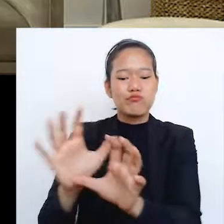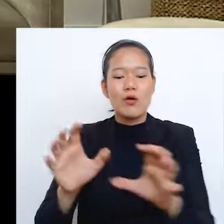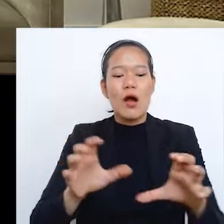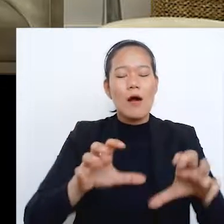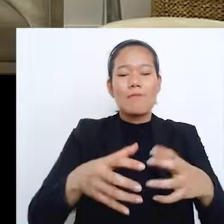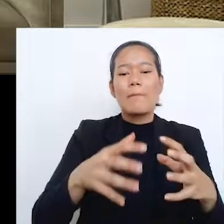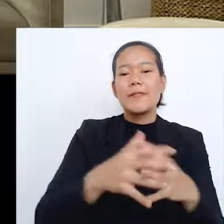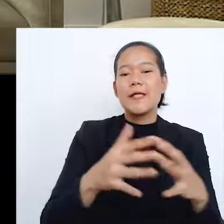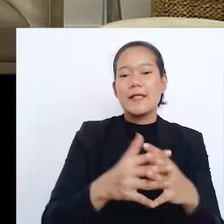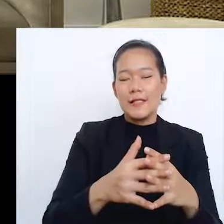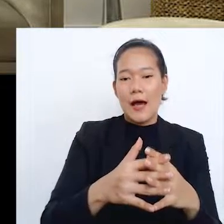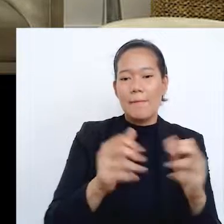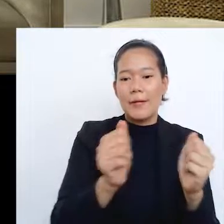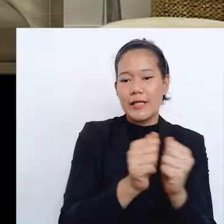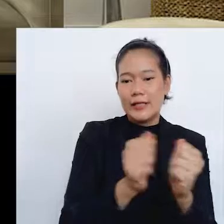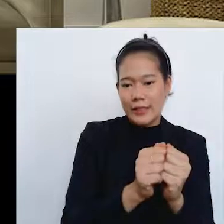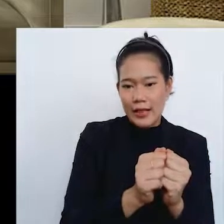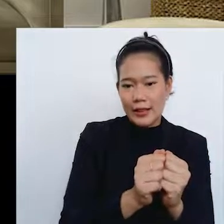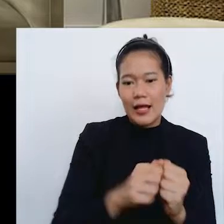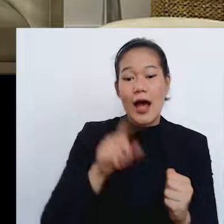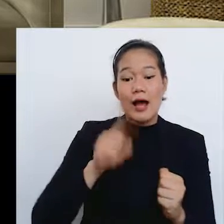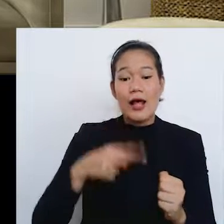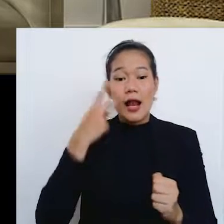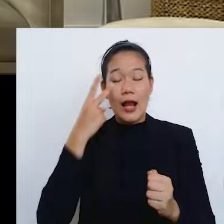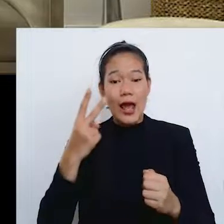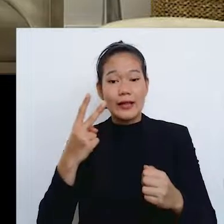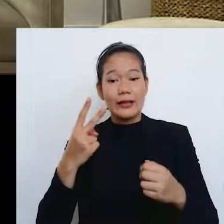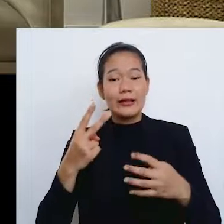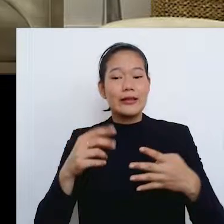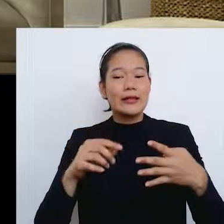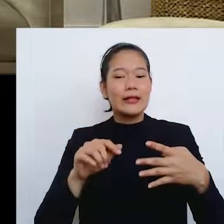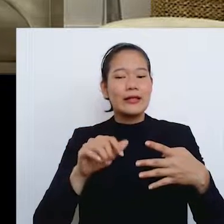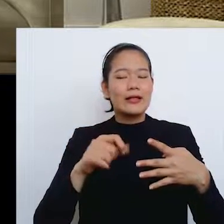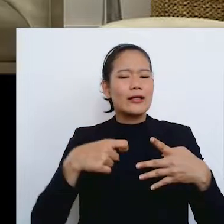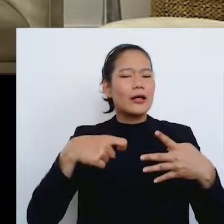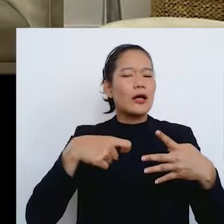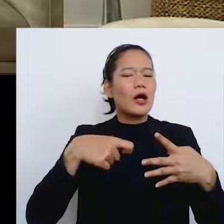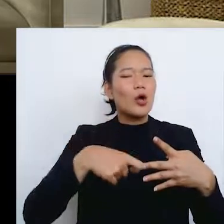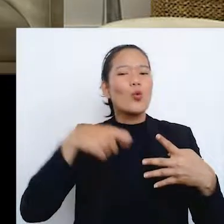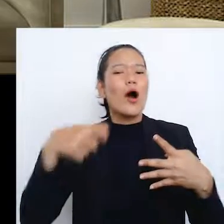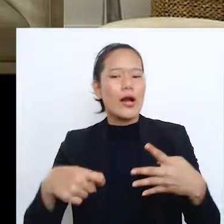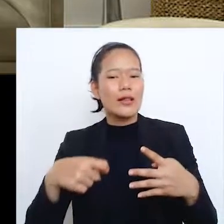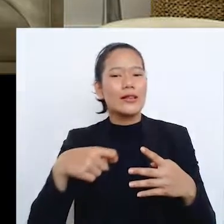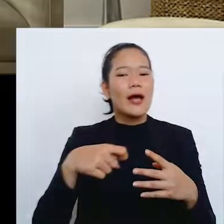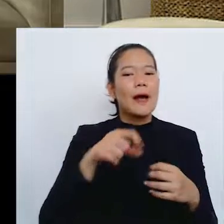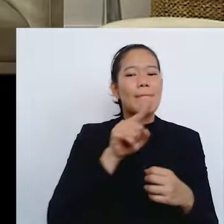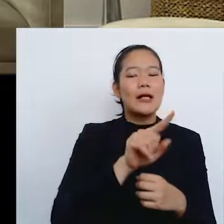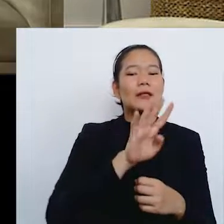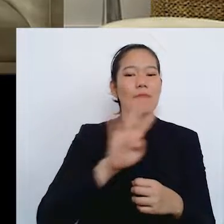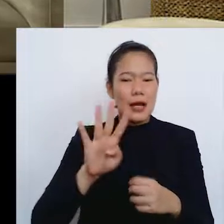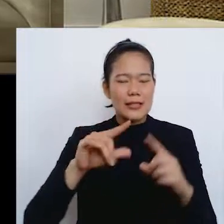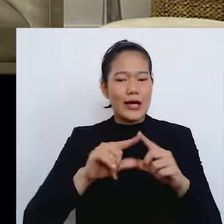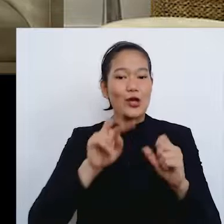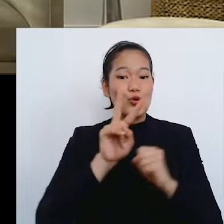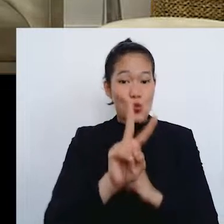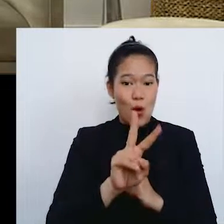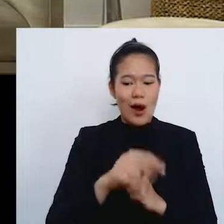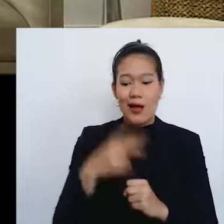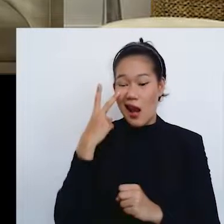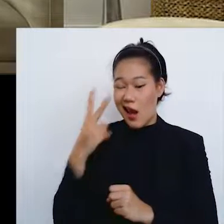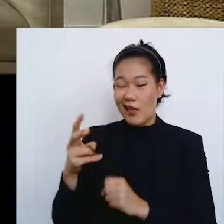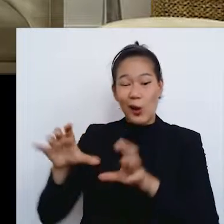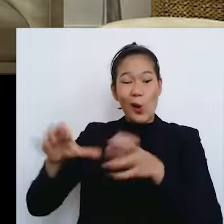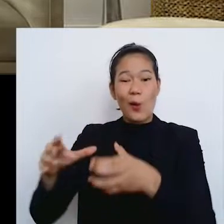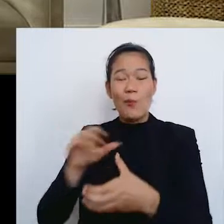di dalam Keluaran pasal 16 ayatnya yang kedua. Mereka menjadi gambaran bangsa